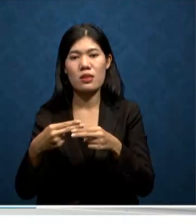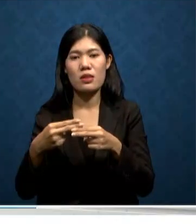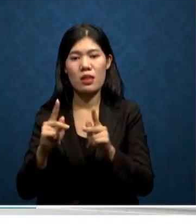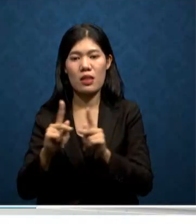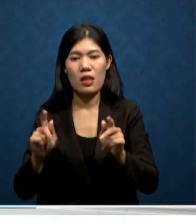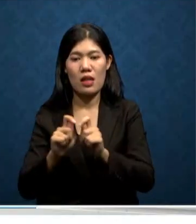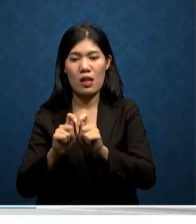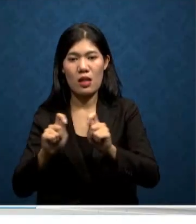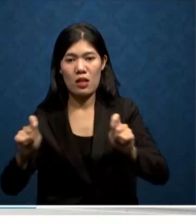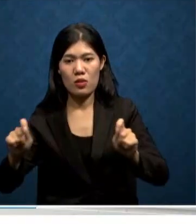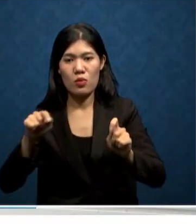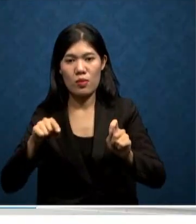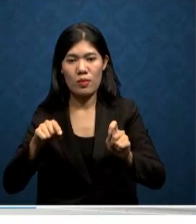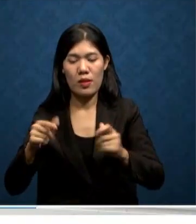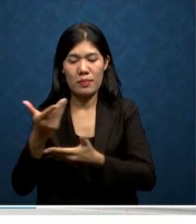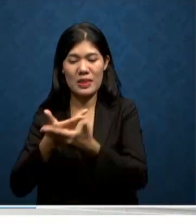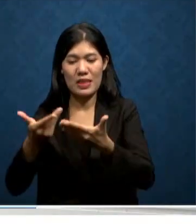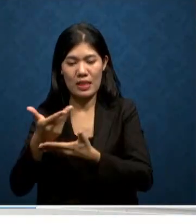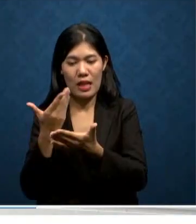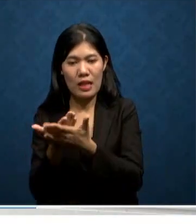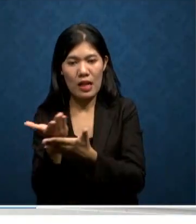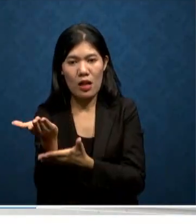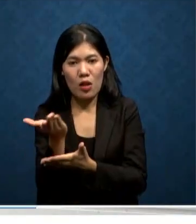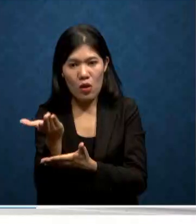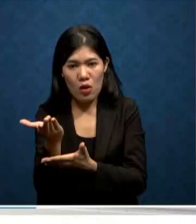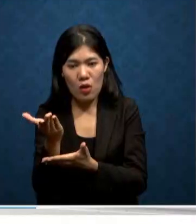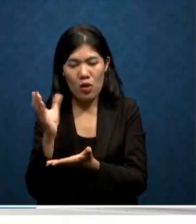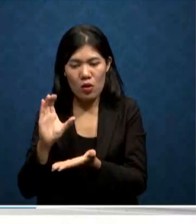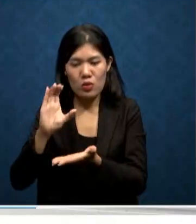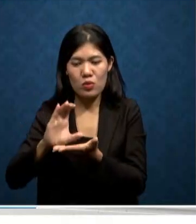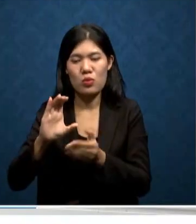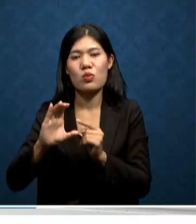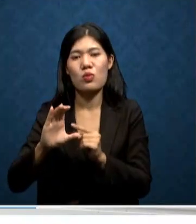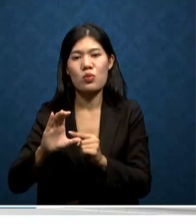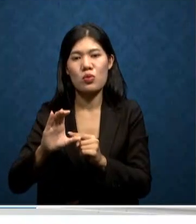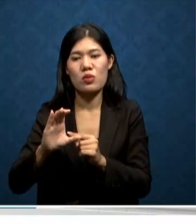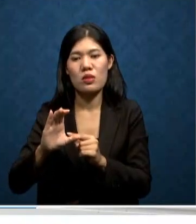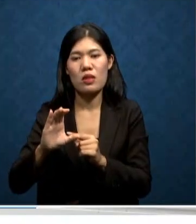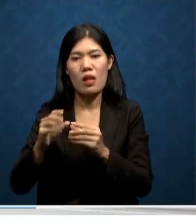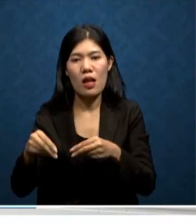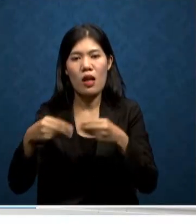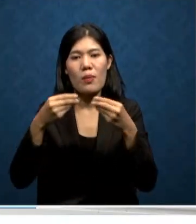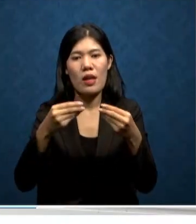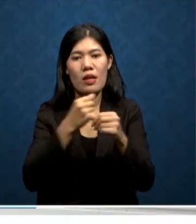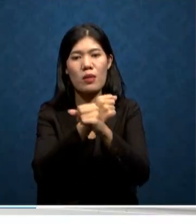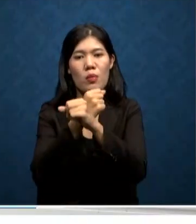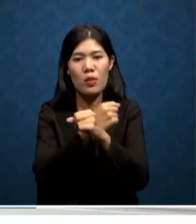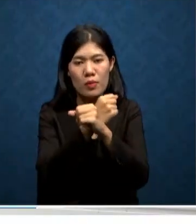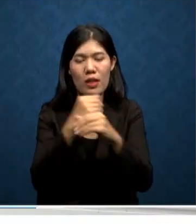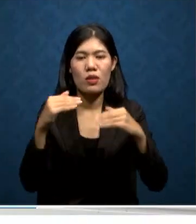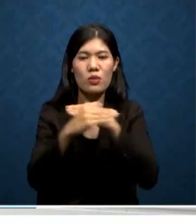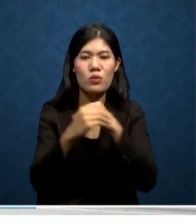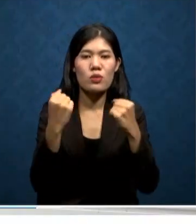อนุกรรมการพิจารณาการขอรับจัดสรรเงินกองทุนเพื่อความปลอดภัยในการใช้รถใช้ถนนประจำจังหวัดโดยมีผู้ว่าราชการ